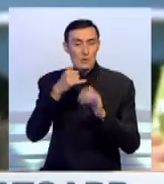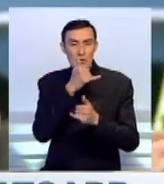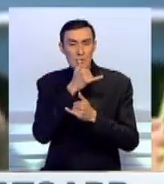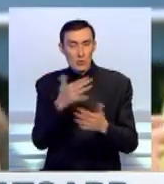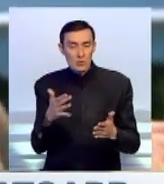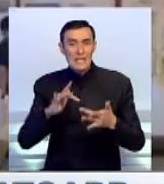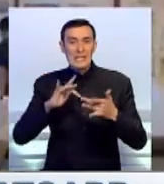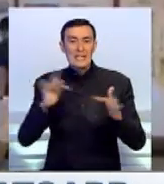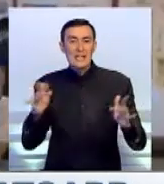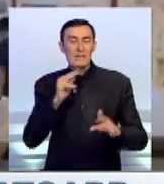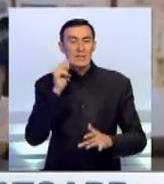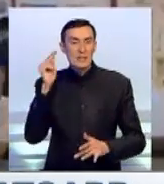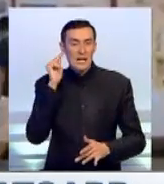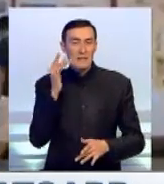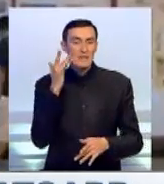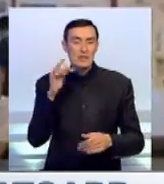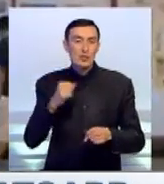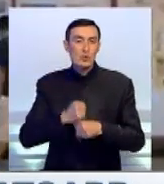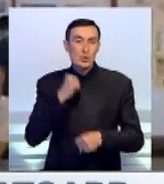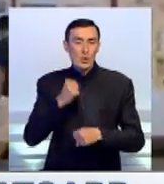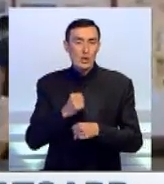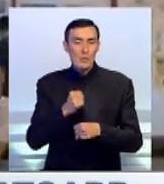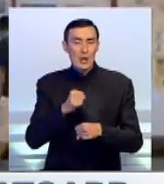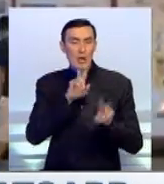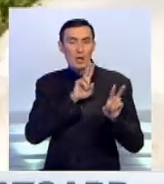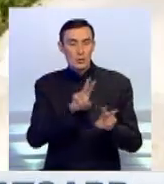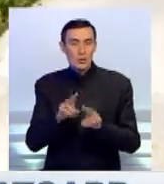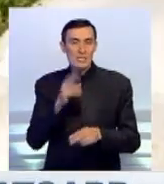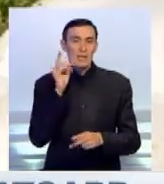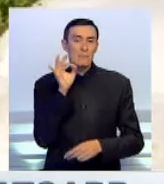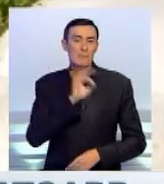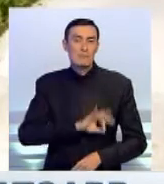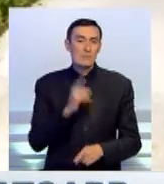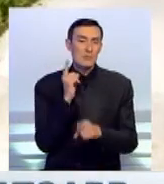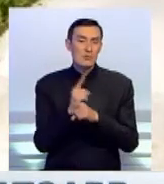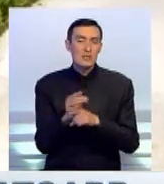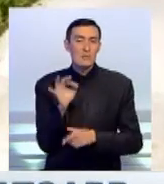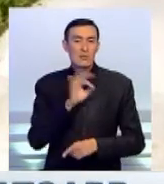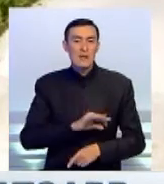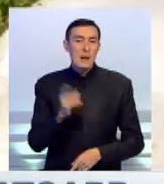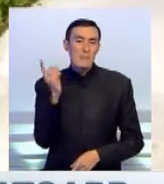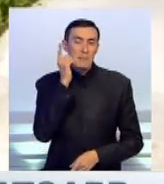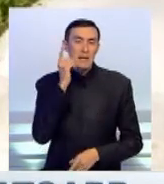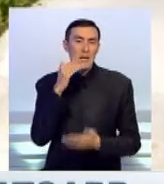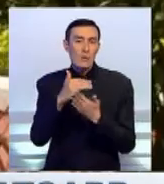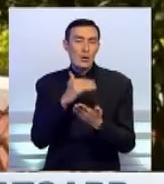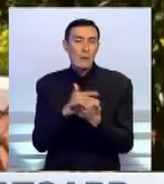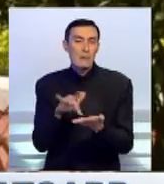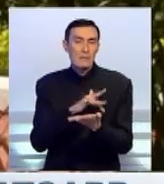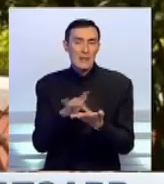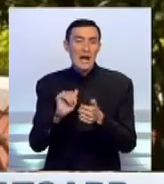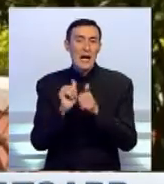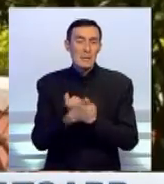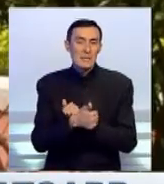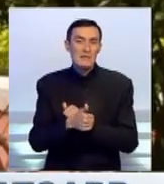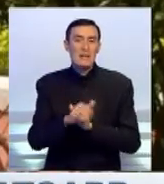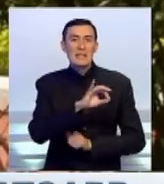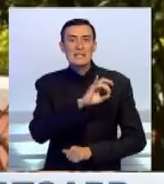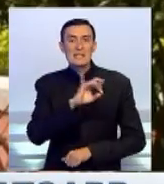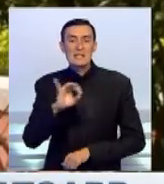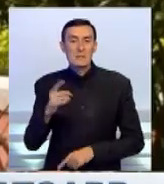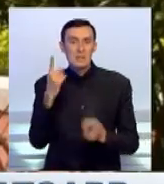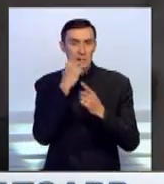Отмечу, интернет в Китае подвергается строгой цензуре. Там запрещено использовать большинство мобильных приложений для обмена текстовыми